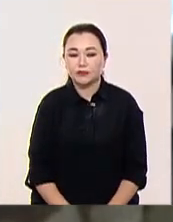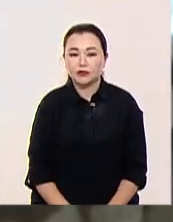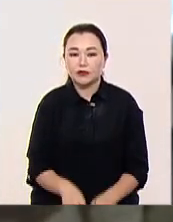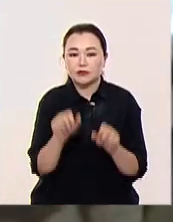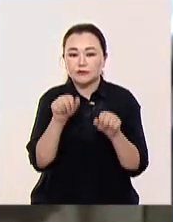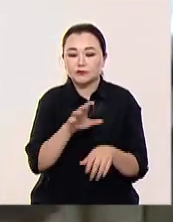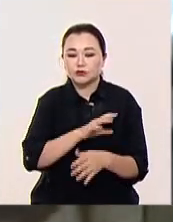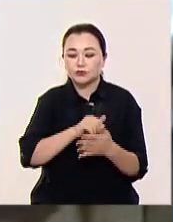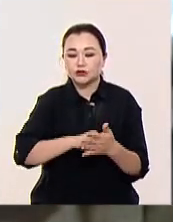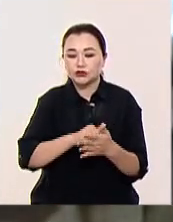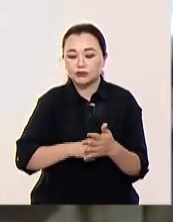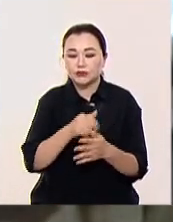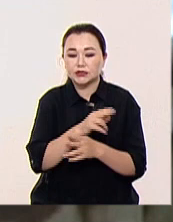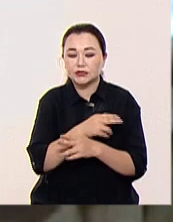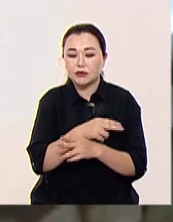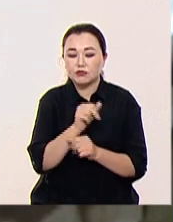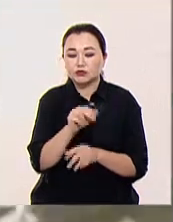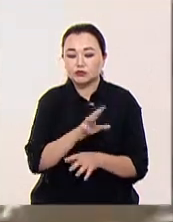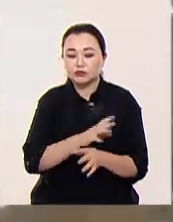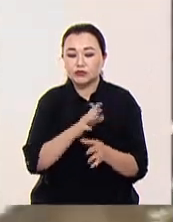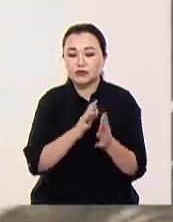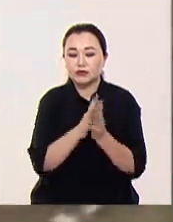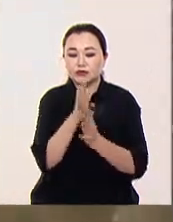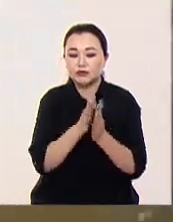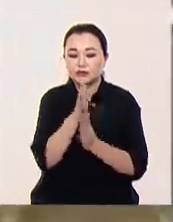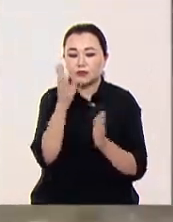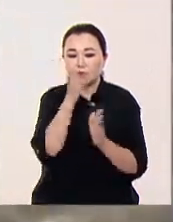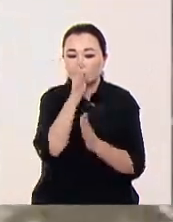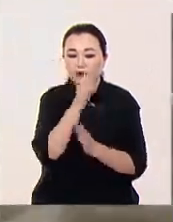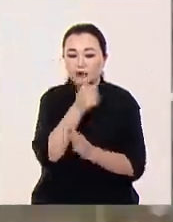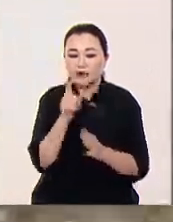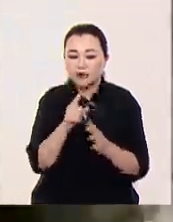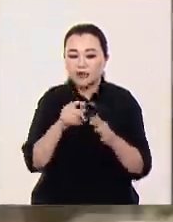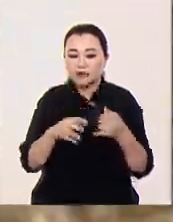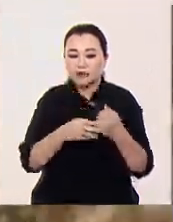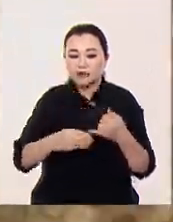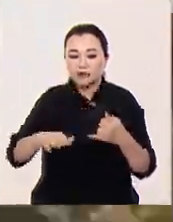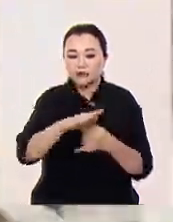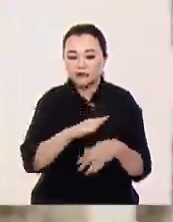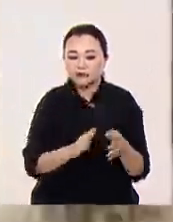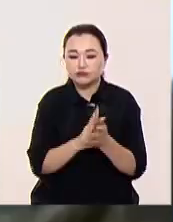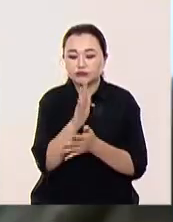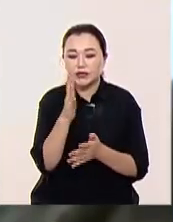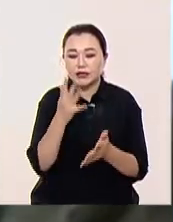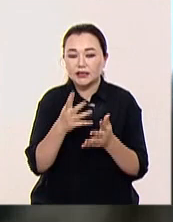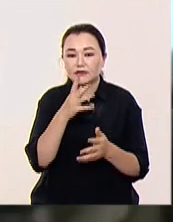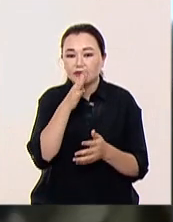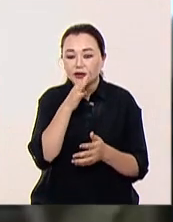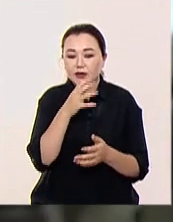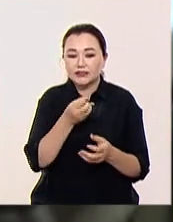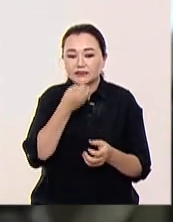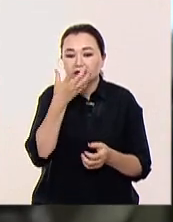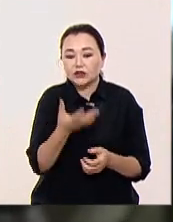Возможной причиной гибели рыбы может быть выброс природного газа со дна озера, либо сезонное цветение водоема. Это у нас как